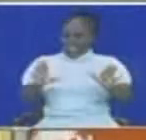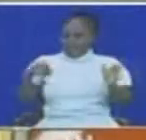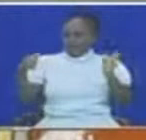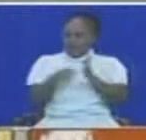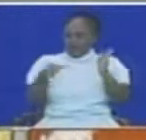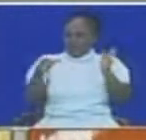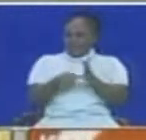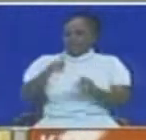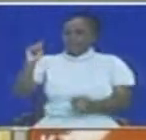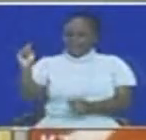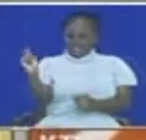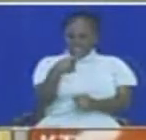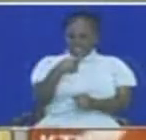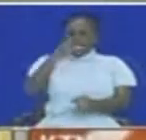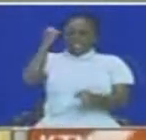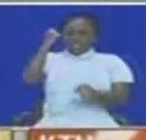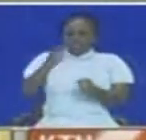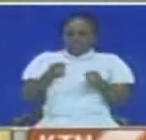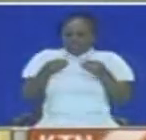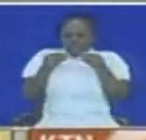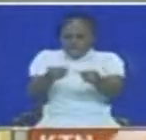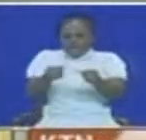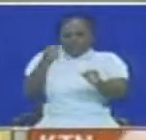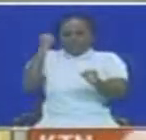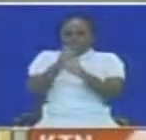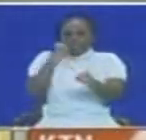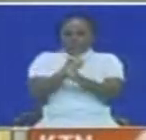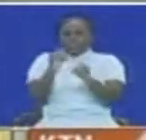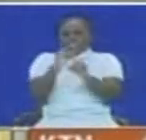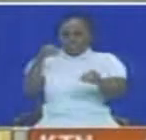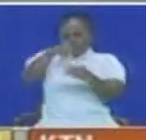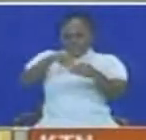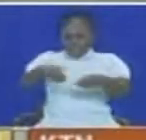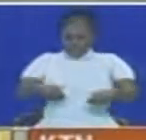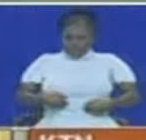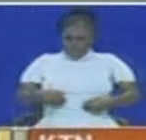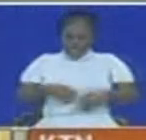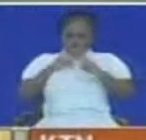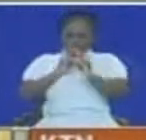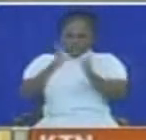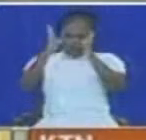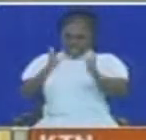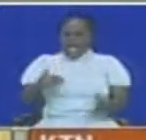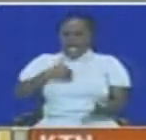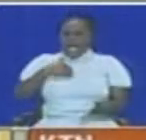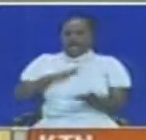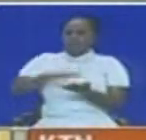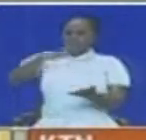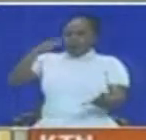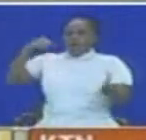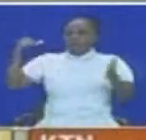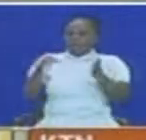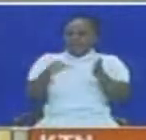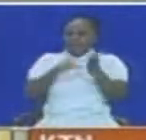katika taifa la Kenya kwenye kupambana na ukosefu wa ajira miongoni mwa vijana. Mwanahabari mwenzangu Lofty Matambo anasimulia masaibu ya